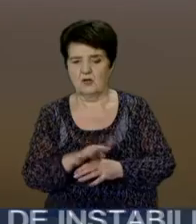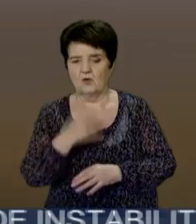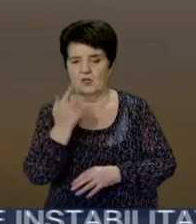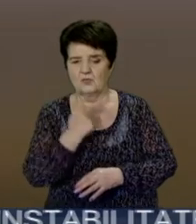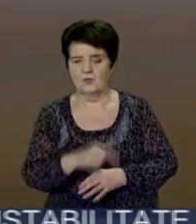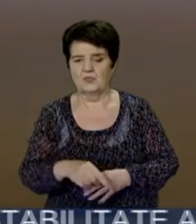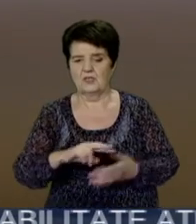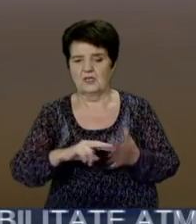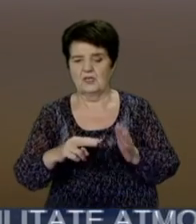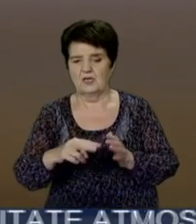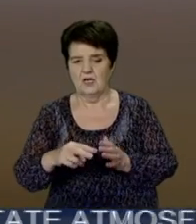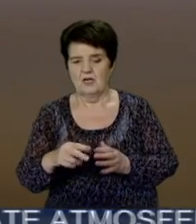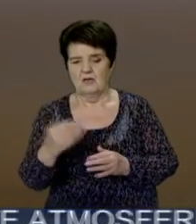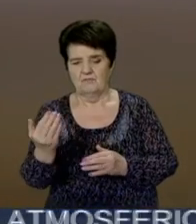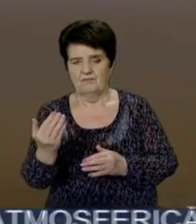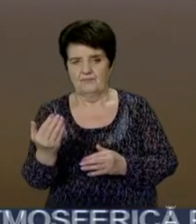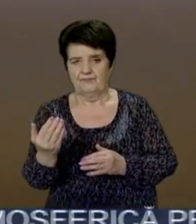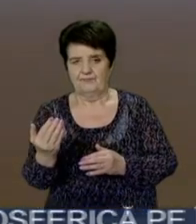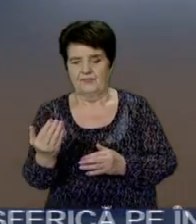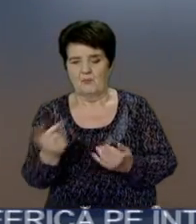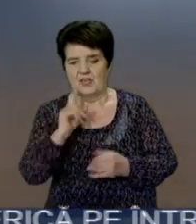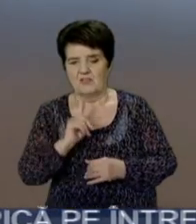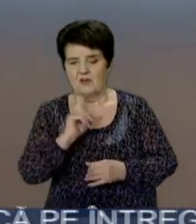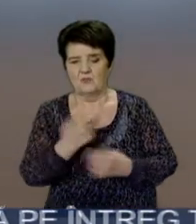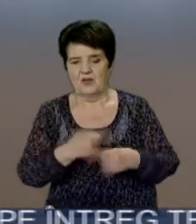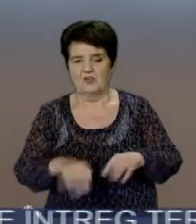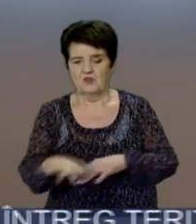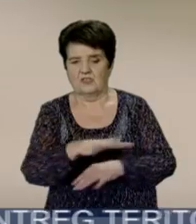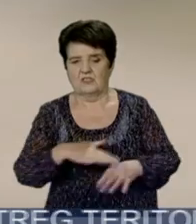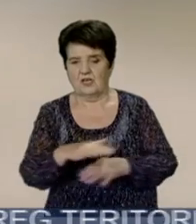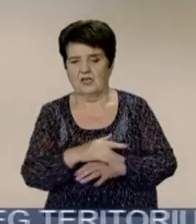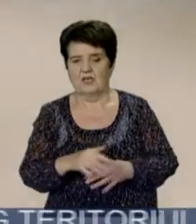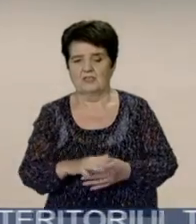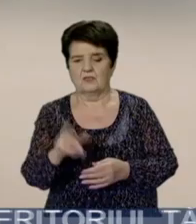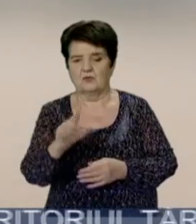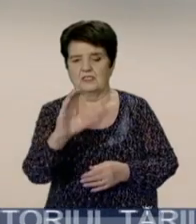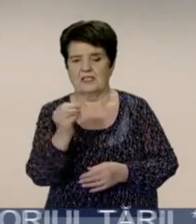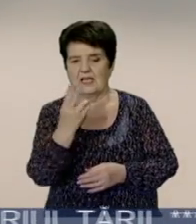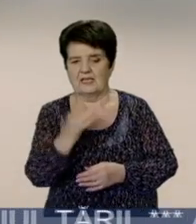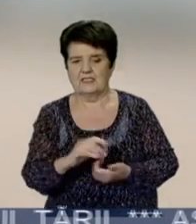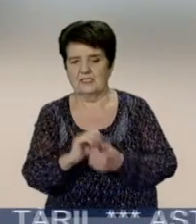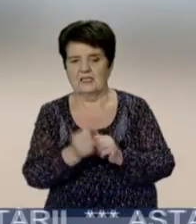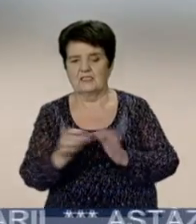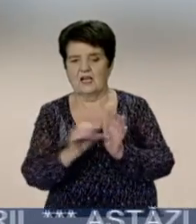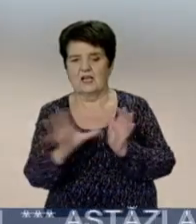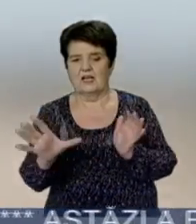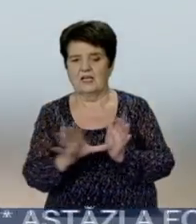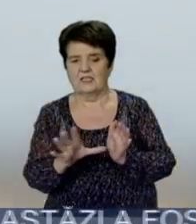că s-ar afla în spatele loviturilor. Ceva mai devreme, în aceeași zonă, a ars o instalație a unei stații de transformatoare